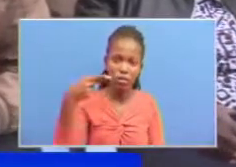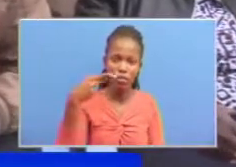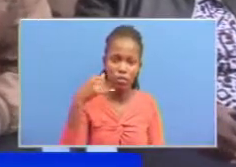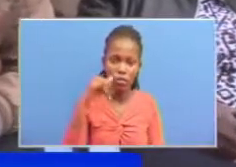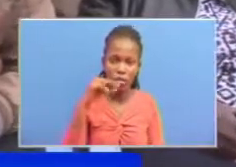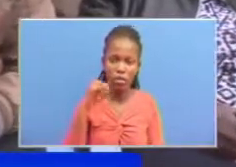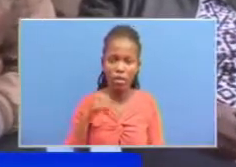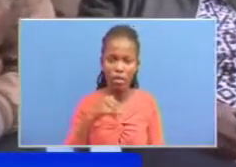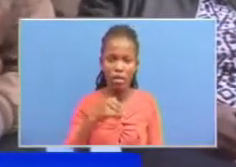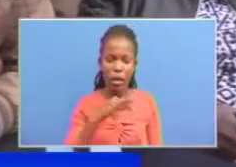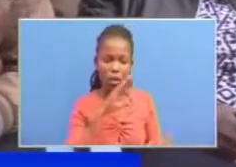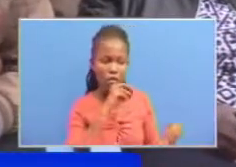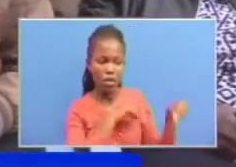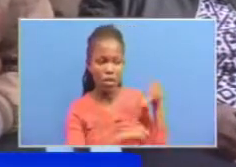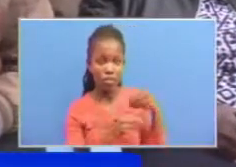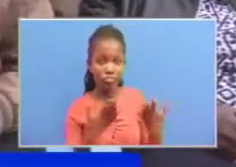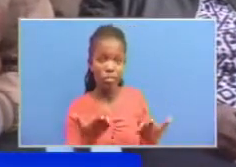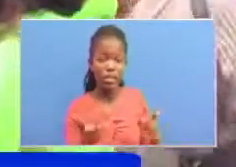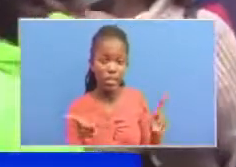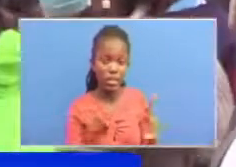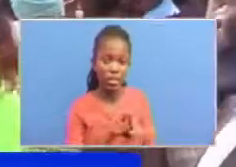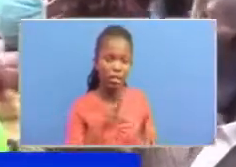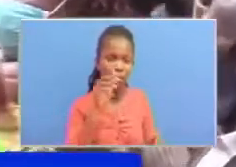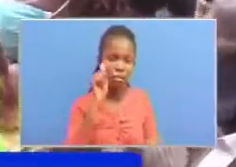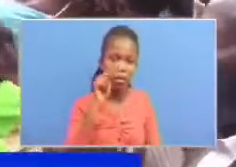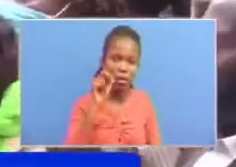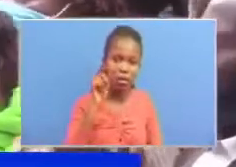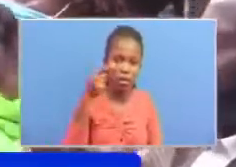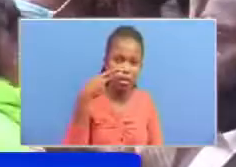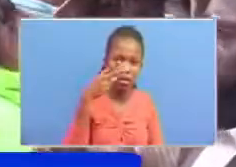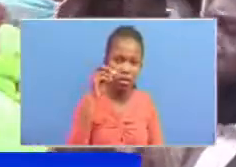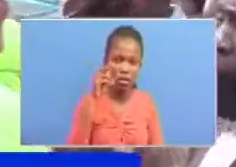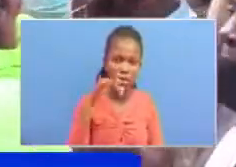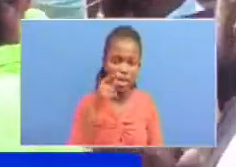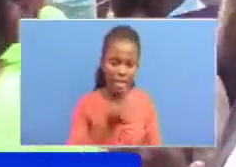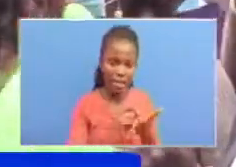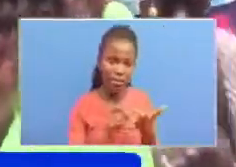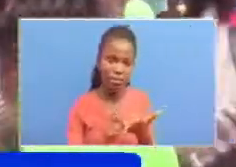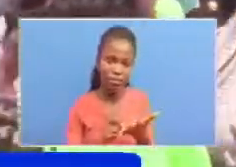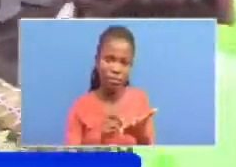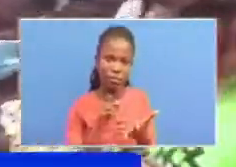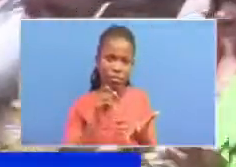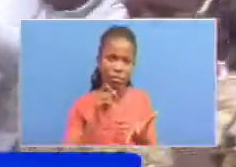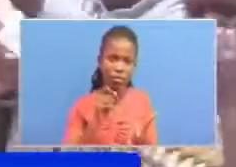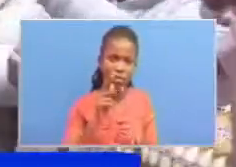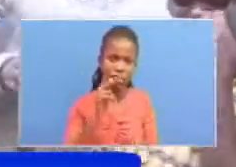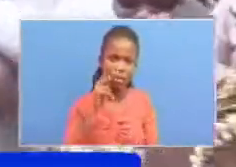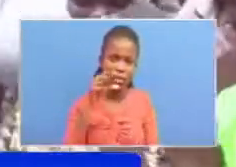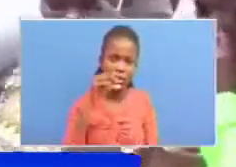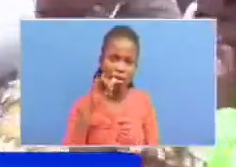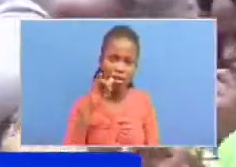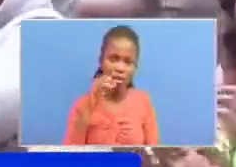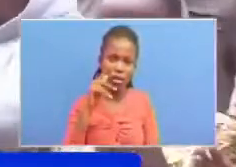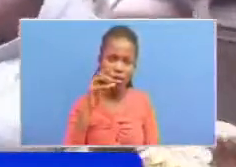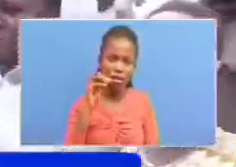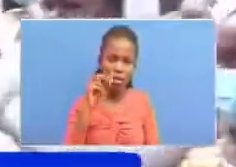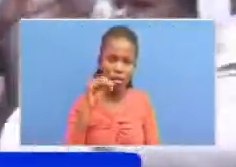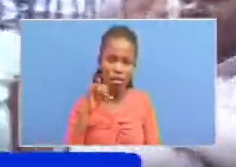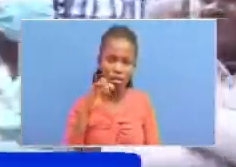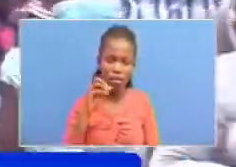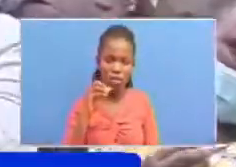iwaso konio walanaki Anton Musimi wasa kuwata mwandiki Anton Gikonyo asa kuwata munini ya